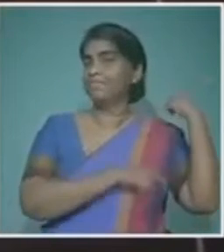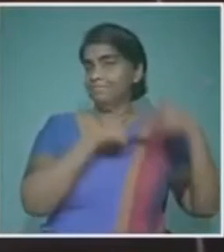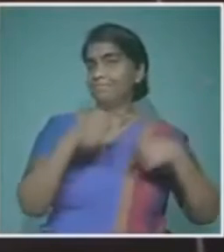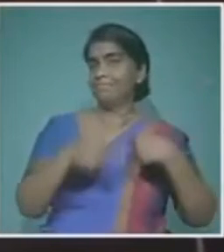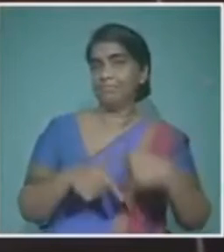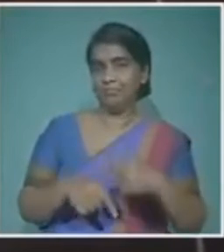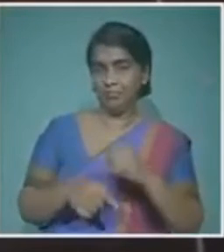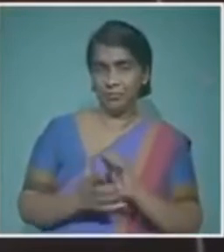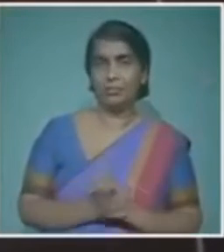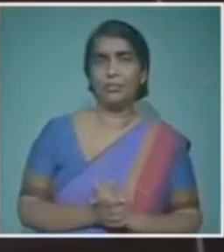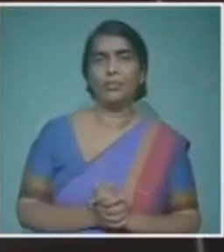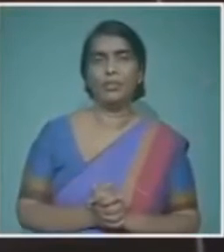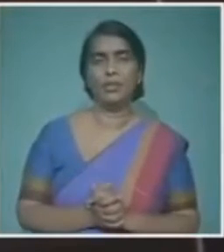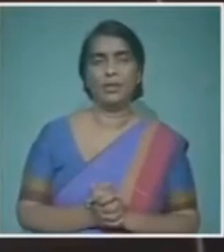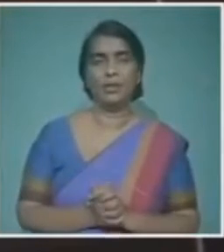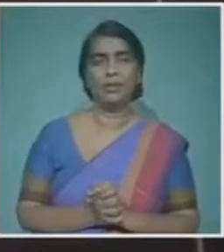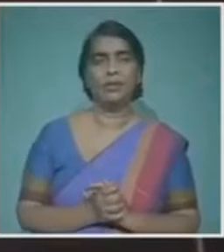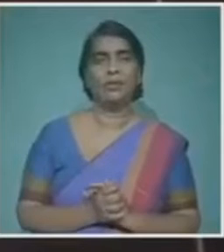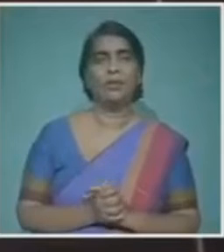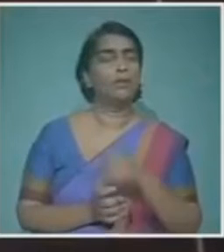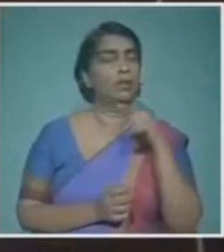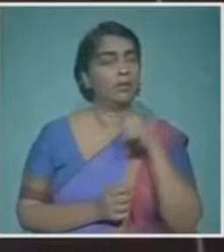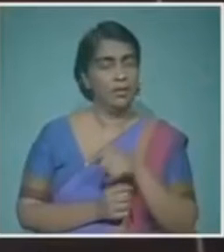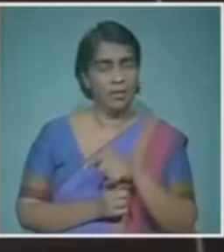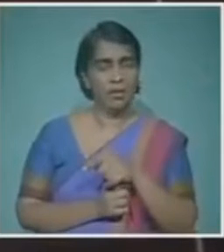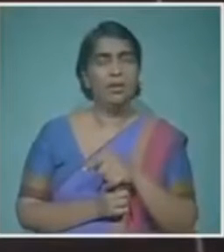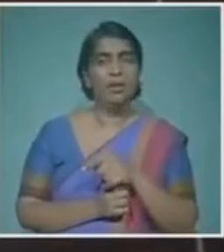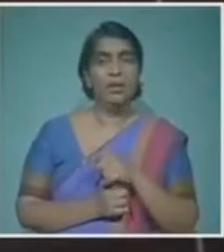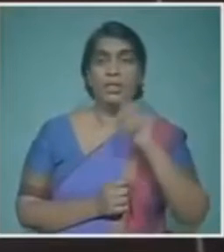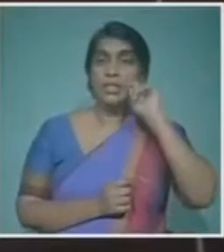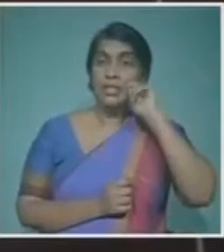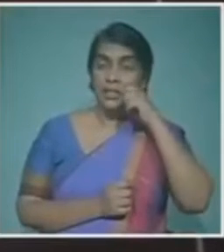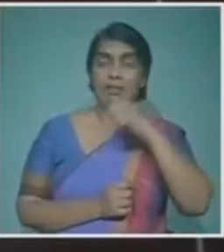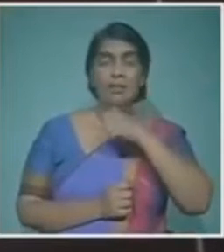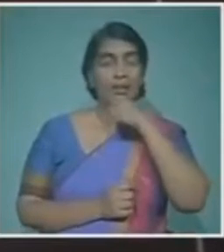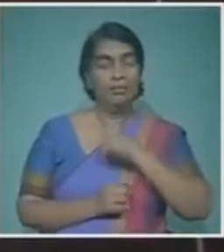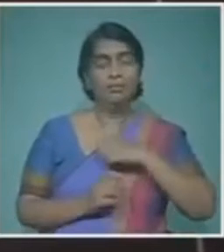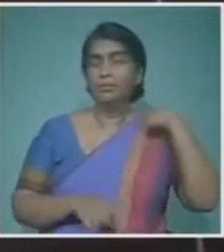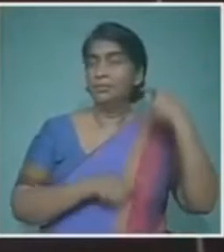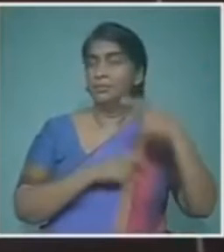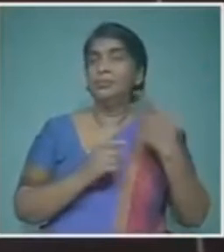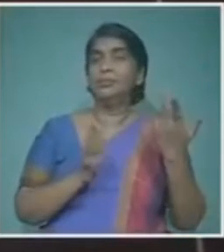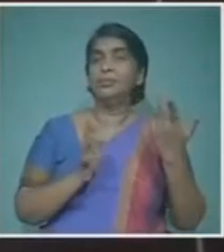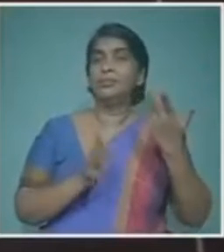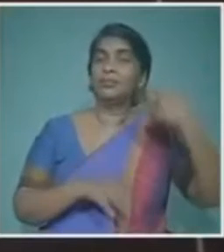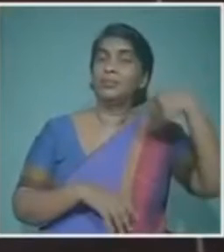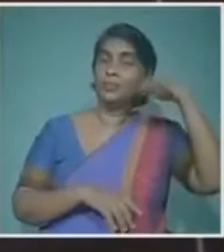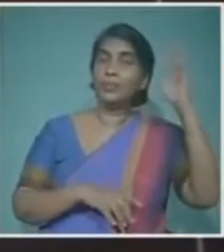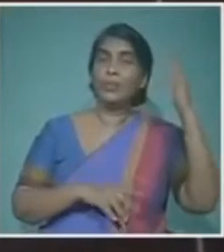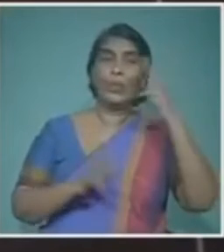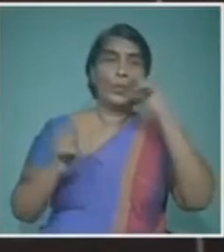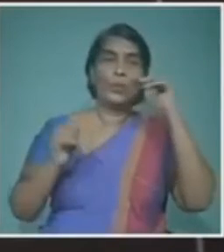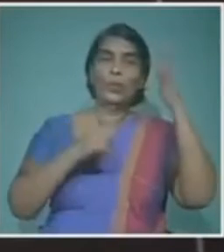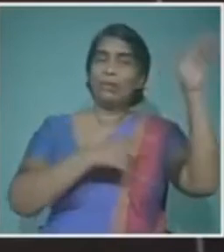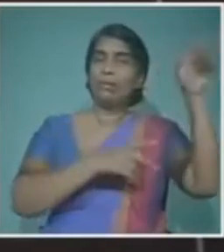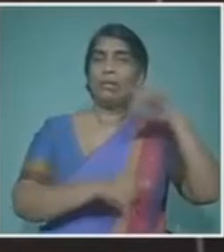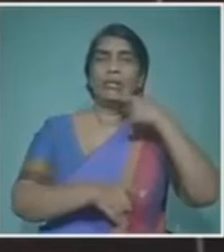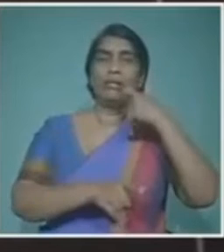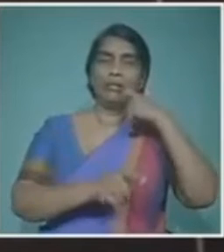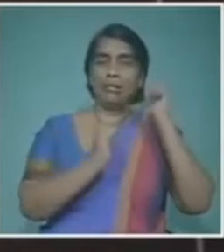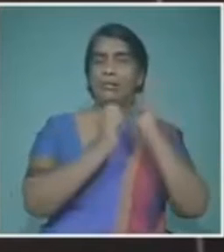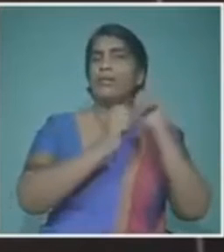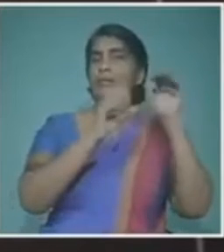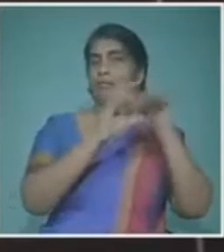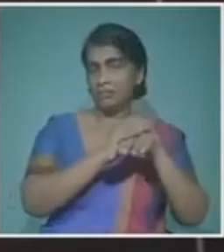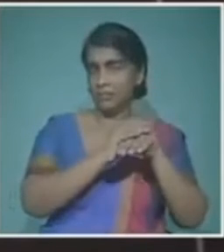போட்டிருக்காரு சிரேஷ்ட தொழிலதிபர் சொல்லுவாங்க. இதான் நம்ம மக்களோட பிரிவன். இதுல வன்னில நீங்க பாருங்க,